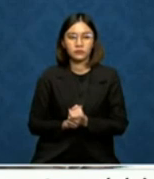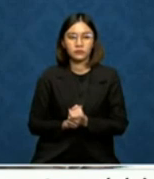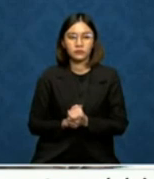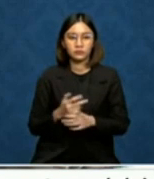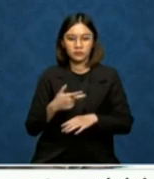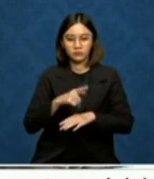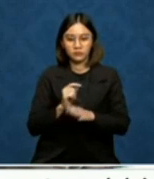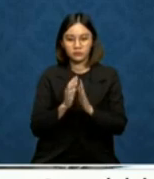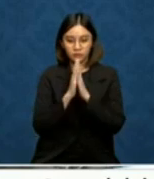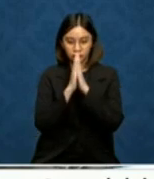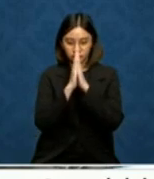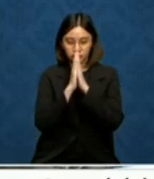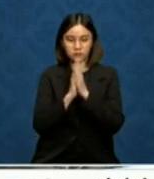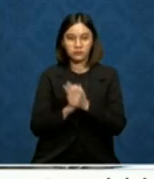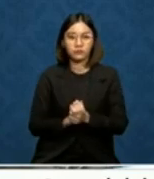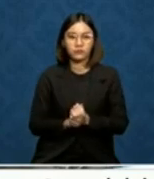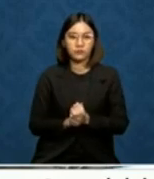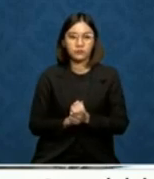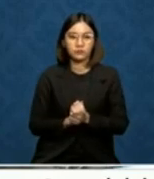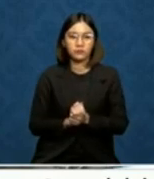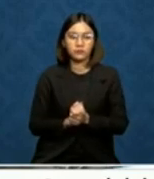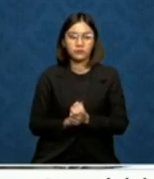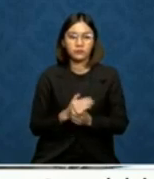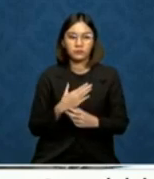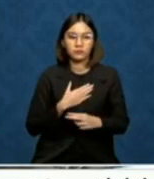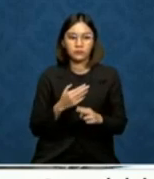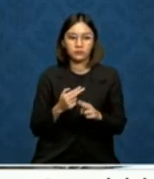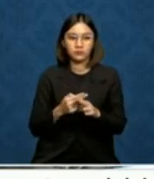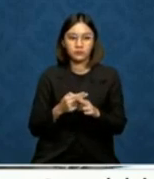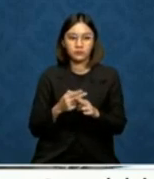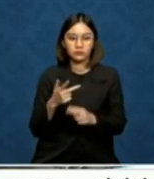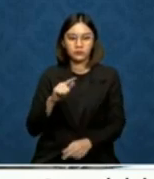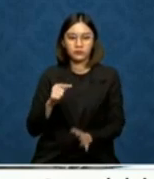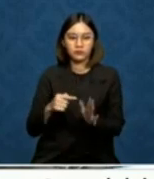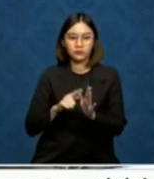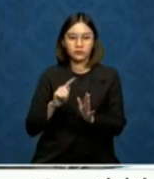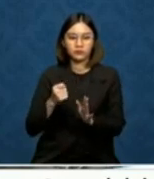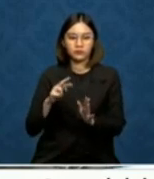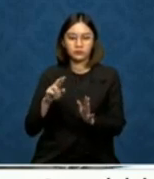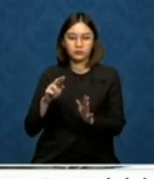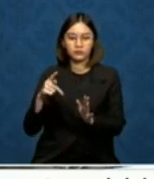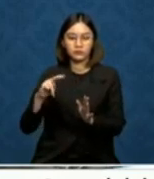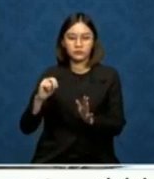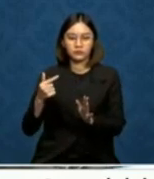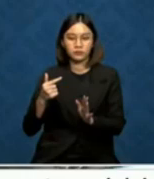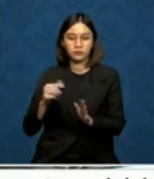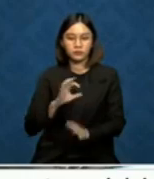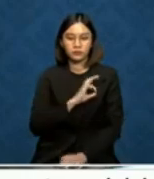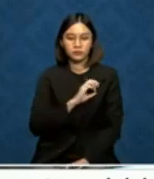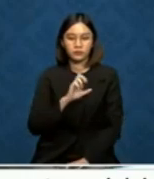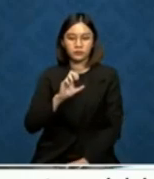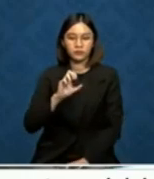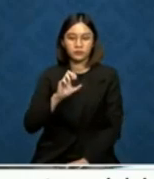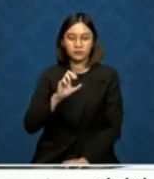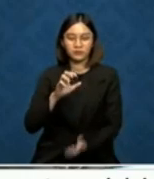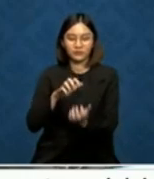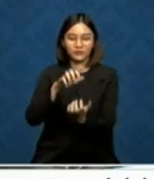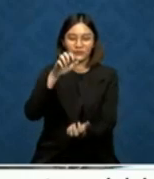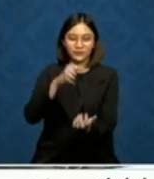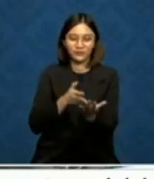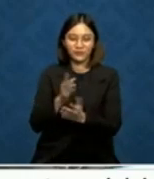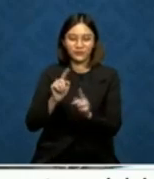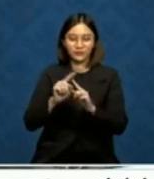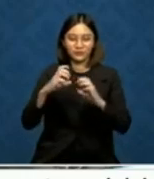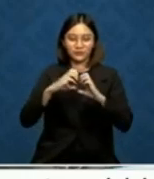เรียนท่านประธานสภาที่เคารพผมพัฒนพงศ์พัฒนประสิทธิ์สมาชิกสภาผู้แทนราษฎรจังหวัดพิจิตรเขต1พ